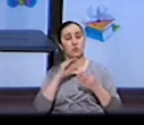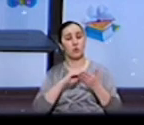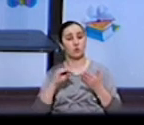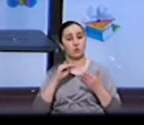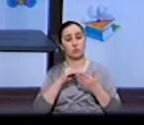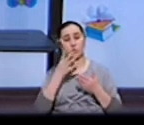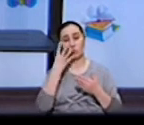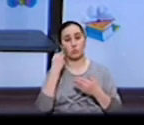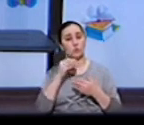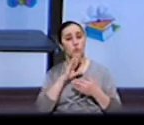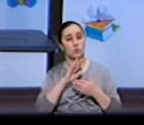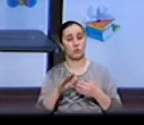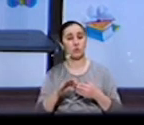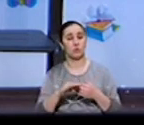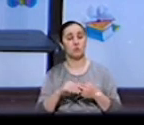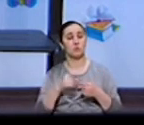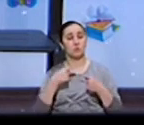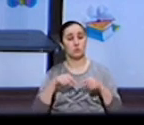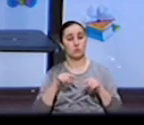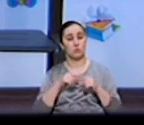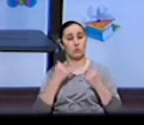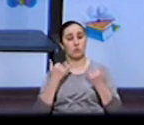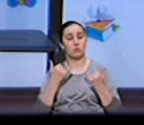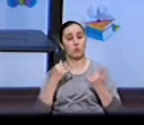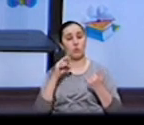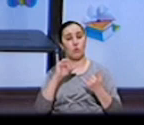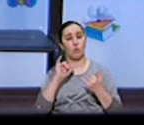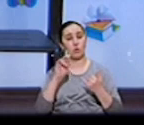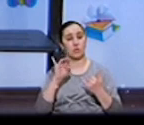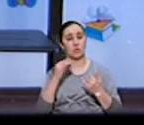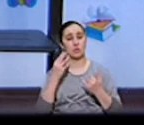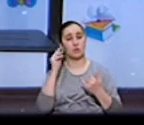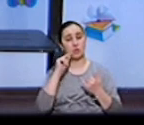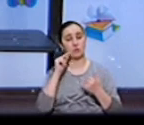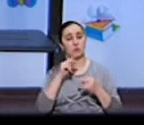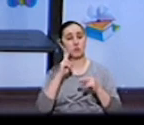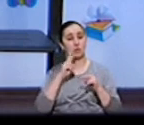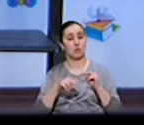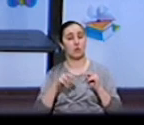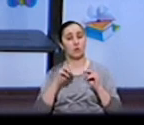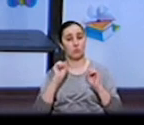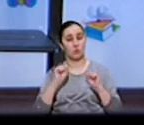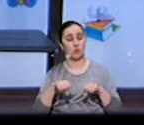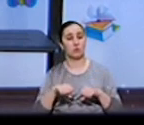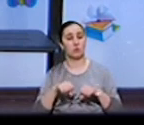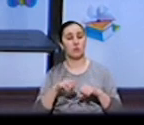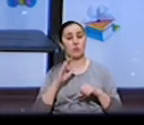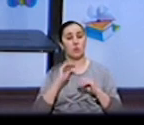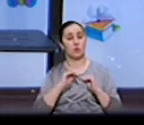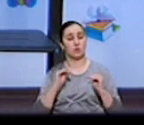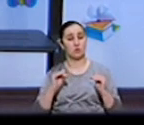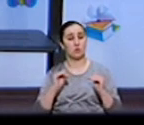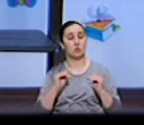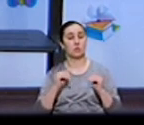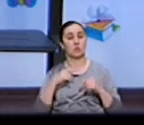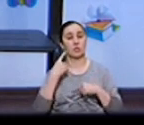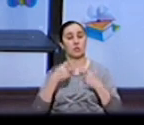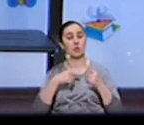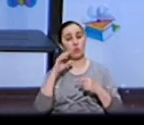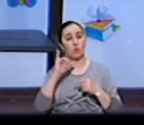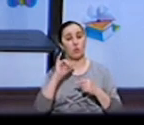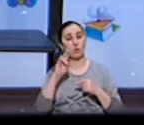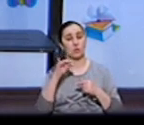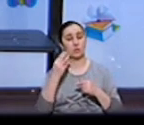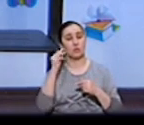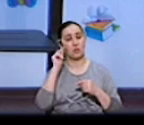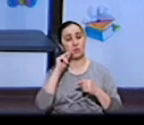yozib qo'yishni unutmang. Shu bilan bugungi o'qish darsiga yakun yasasak ham bo'ladi. Bolajonlar, keyingi o'qish